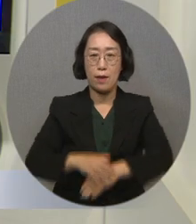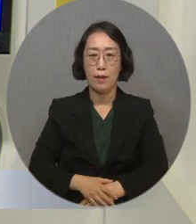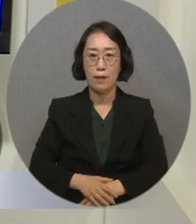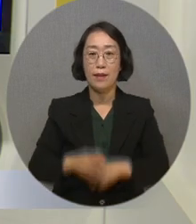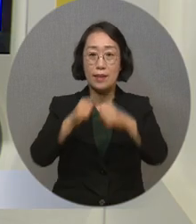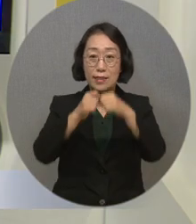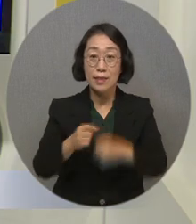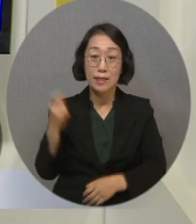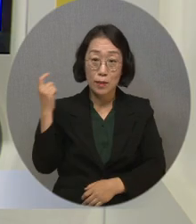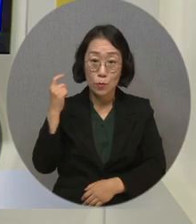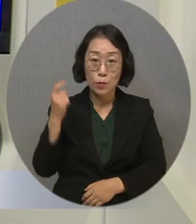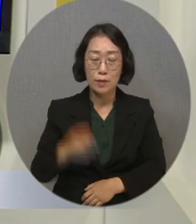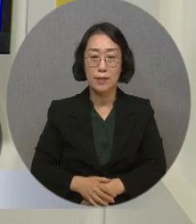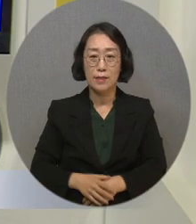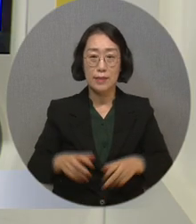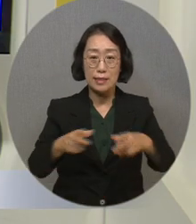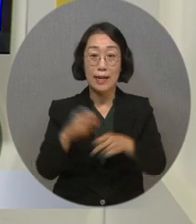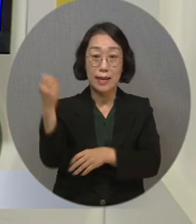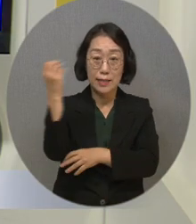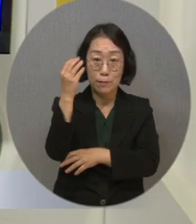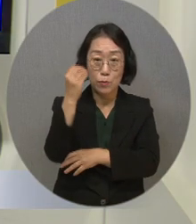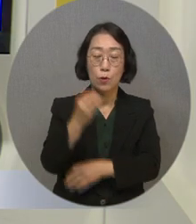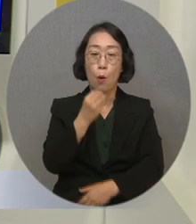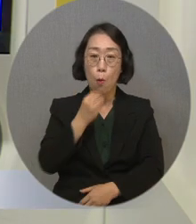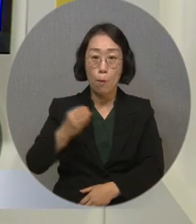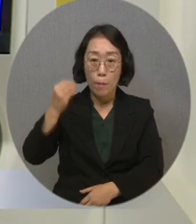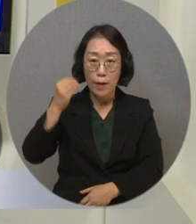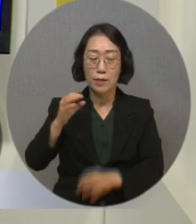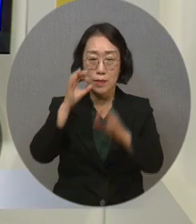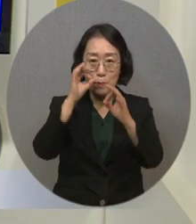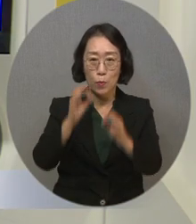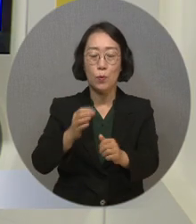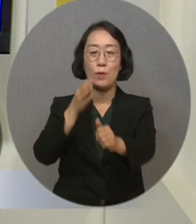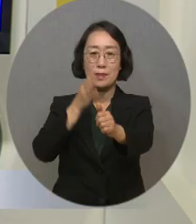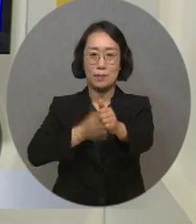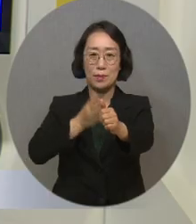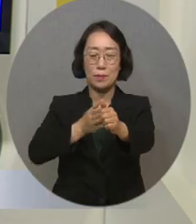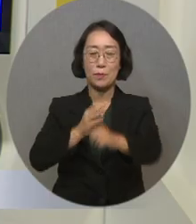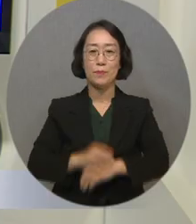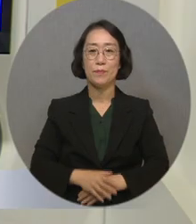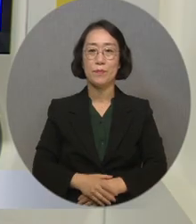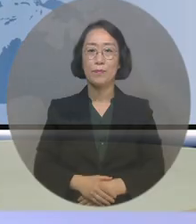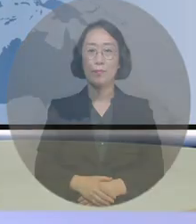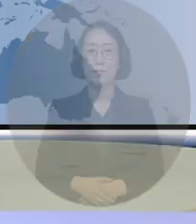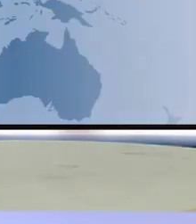더 자세한 뉴스는 장애인신문과 웰페어 뉴스 홈페이지를 통해 확인할 수 있습니다.